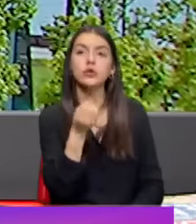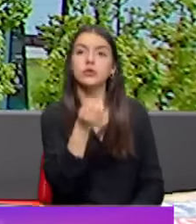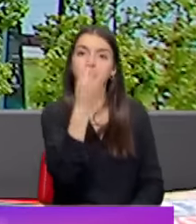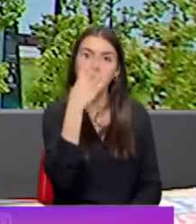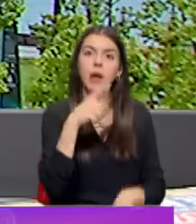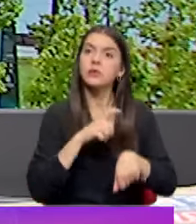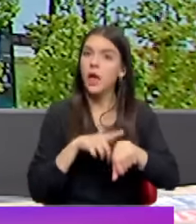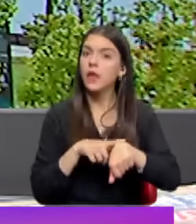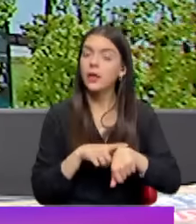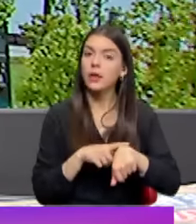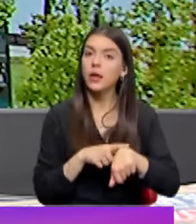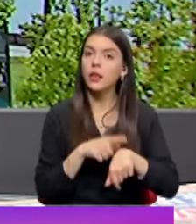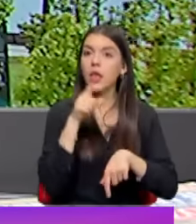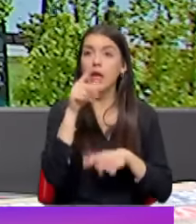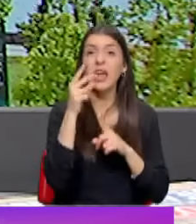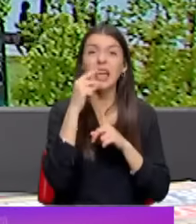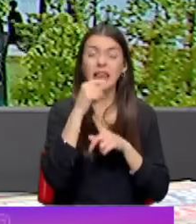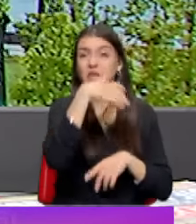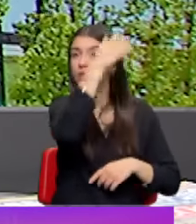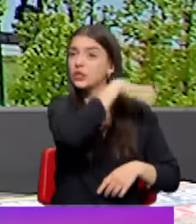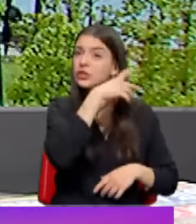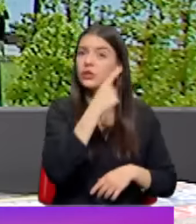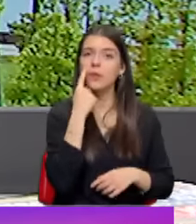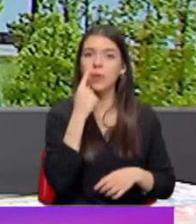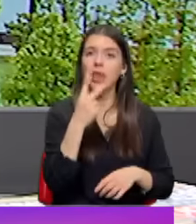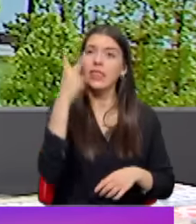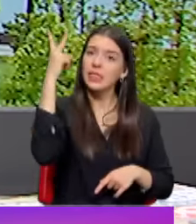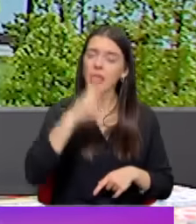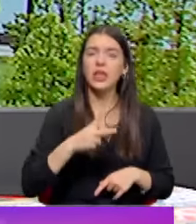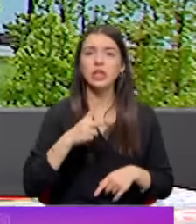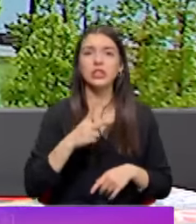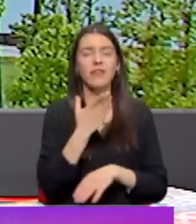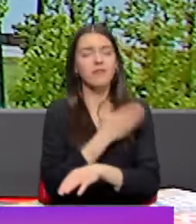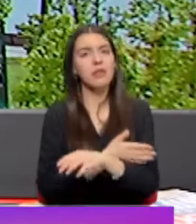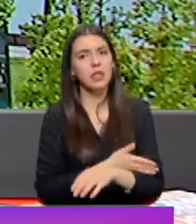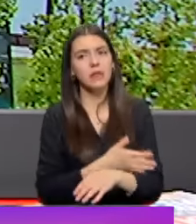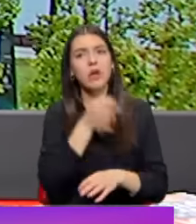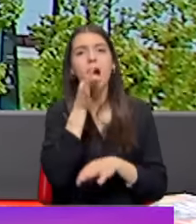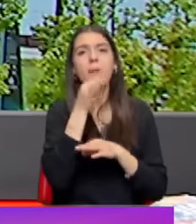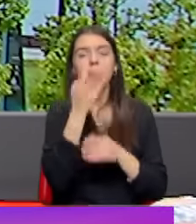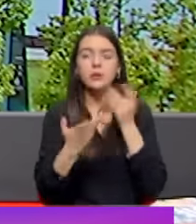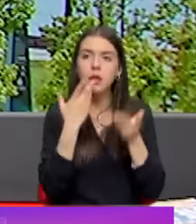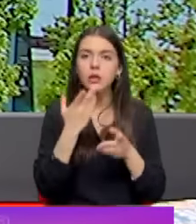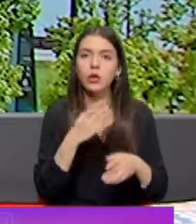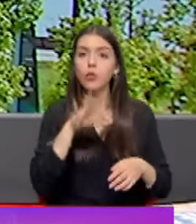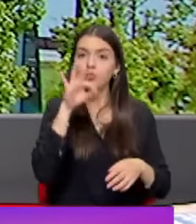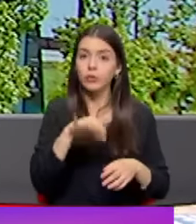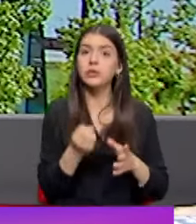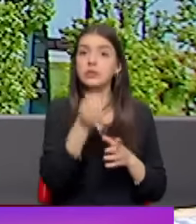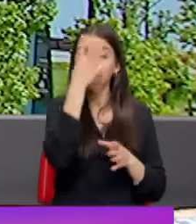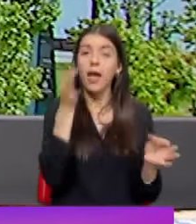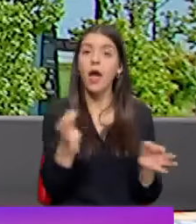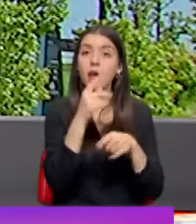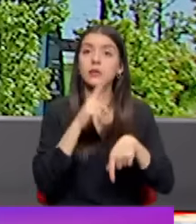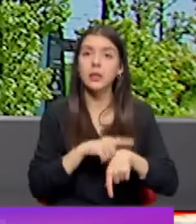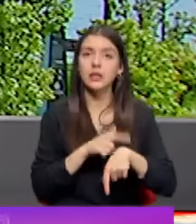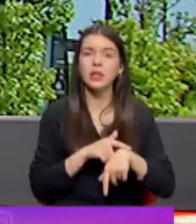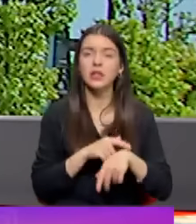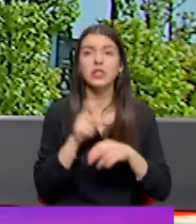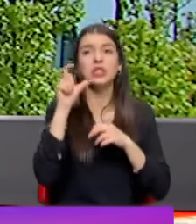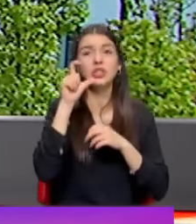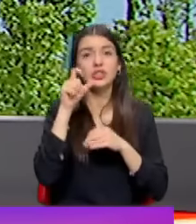saatlerinde o liç yığınının altından çıkarılan ikinci vatandaşımızın haberini aktardık. Bugün sabah erken saatlerde